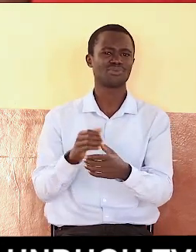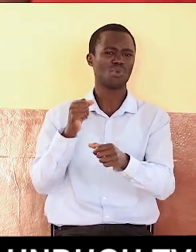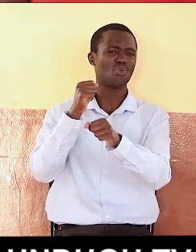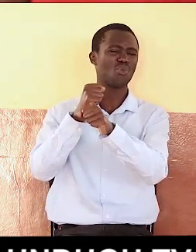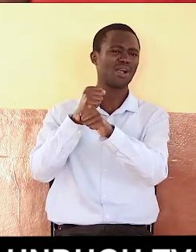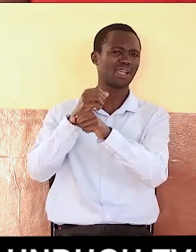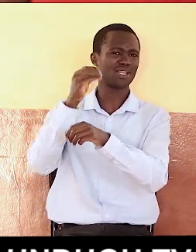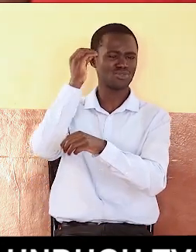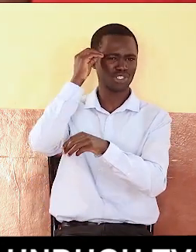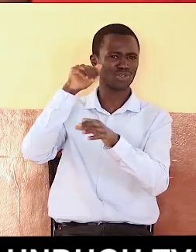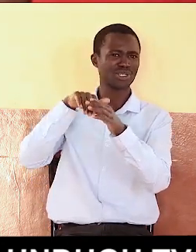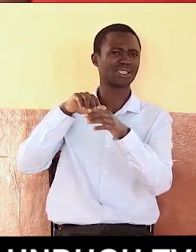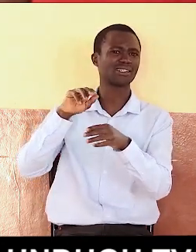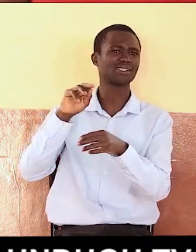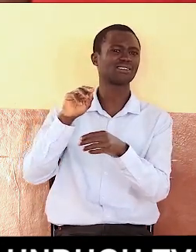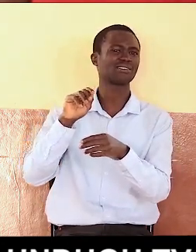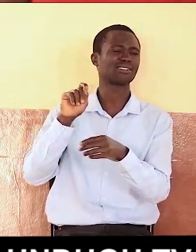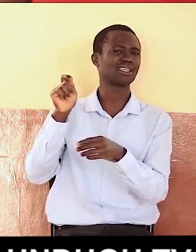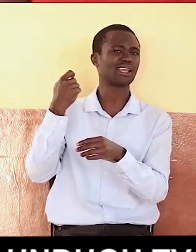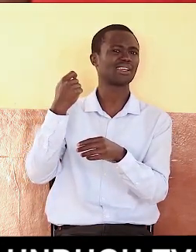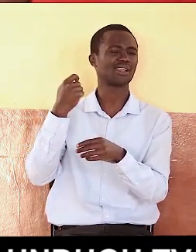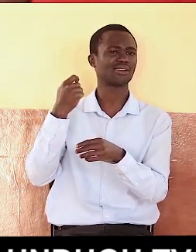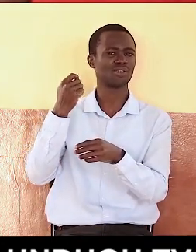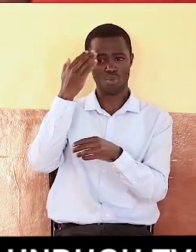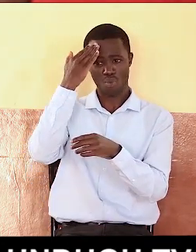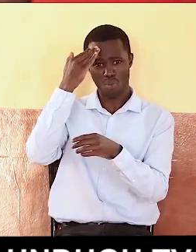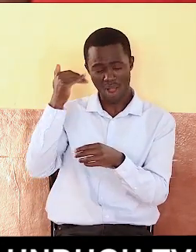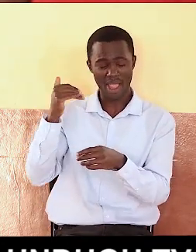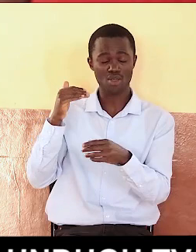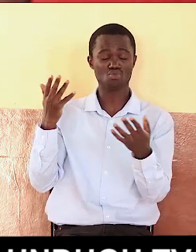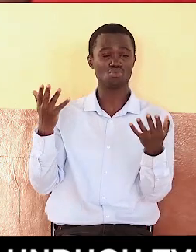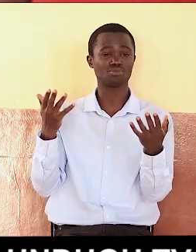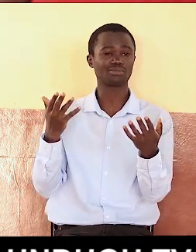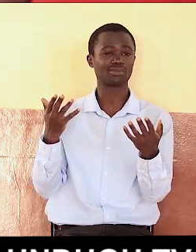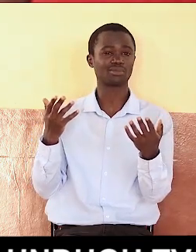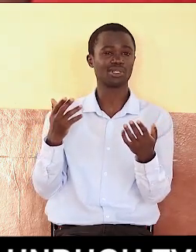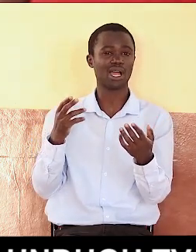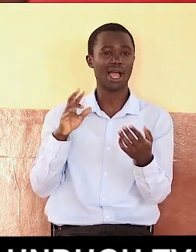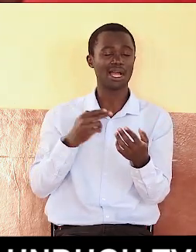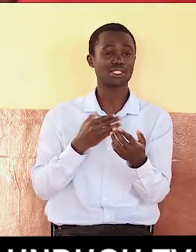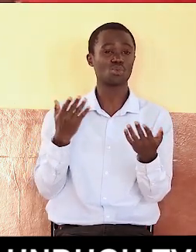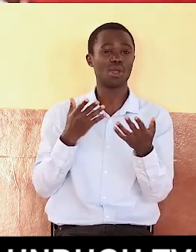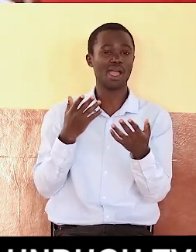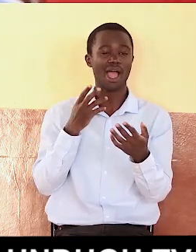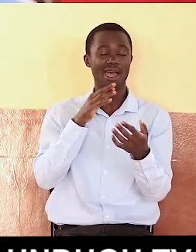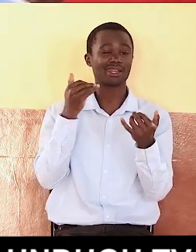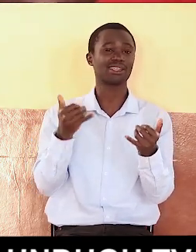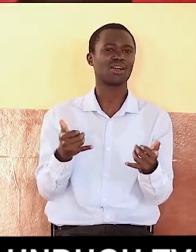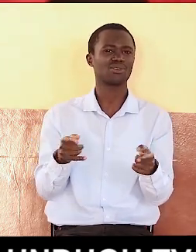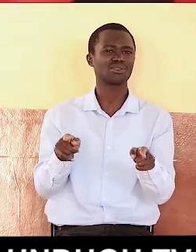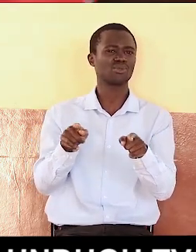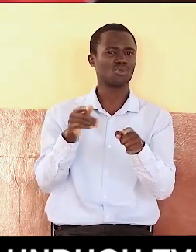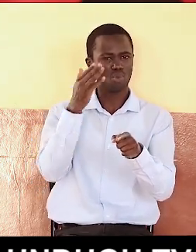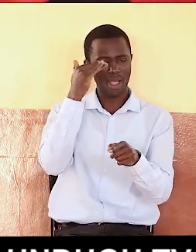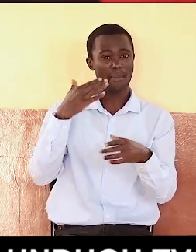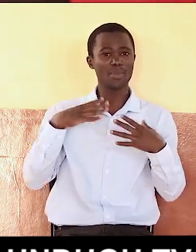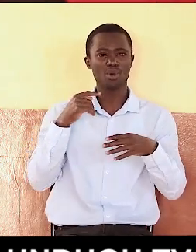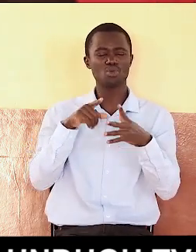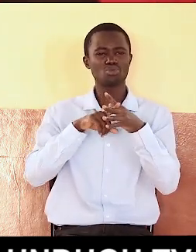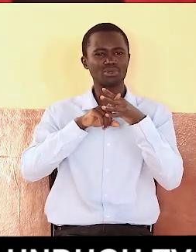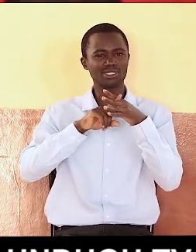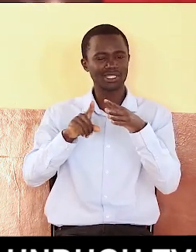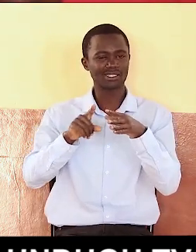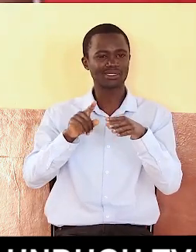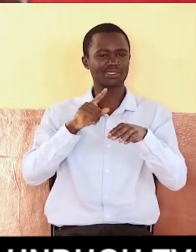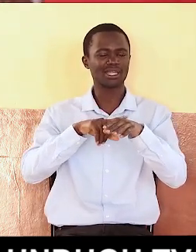katika Kenya, na ndio sababu Kenya iko mahali tuko sasa, ni kwa sababu wenye walianzisha kuanzia